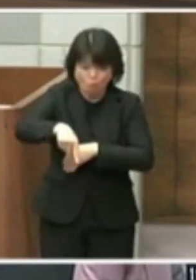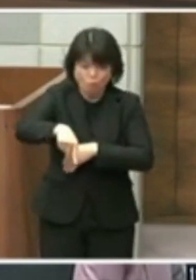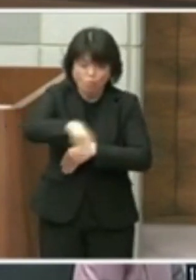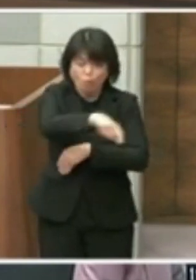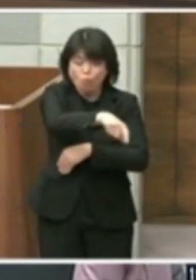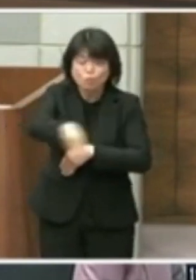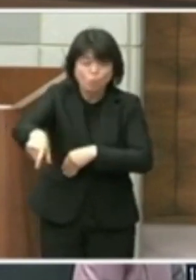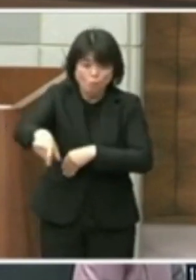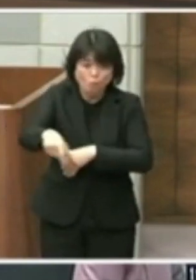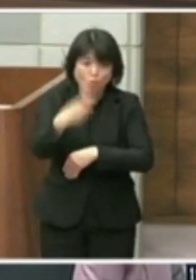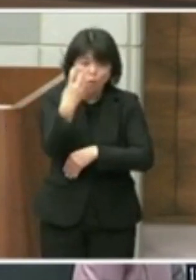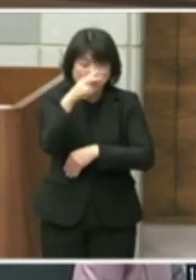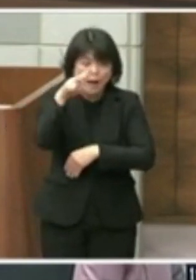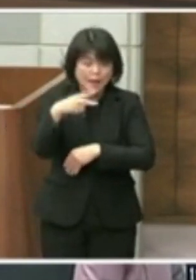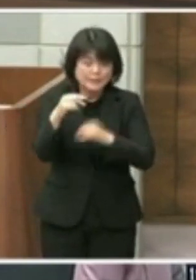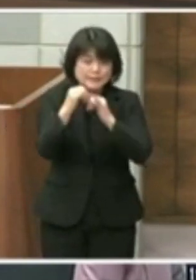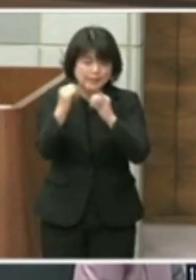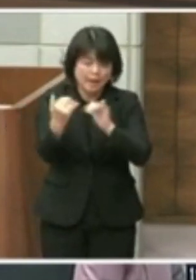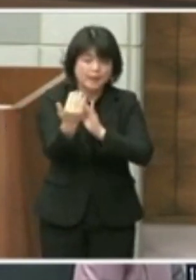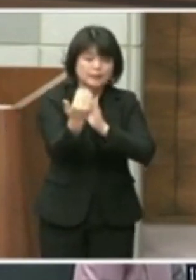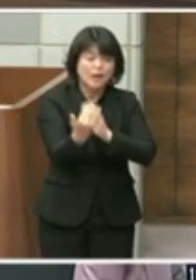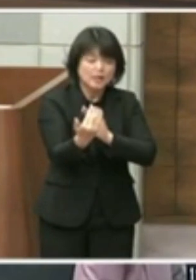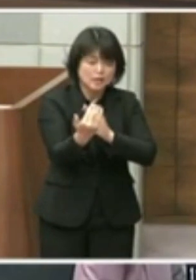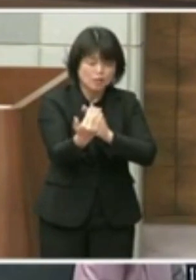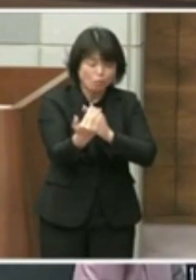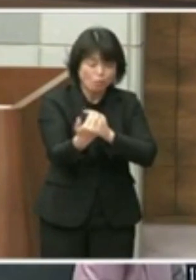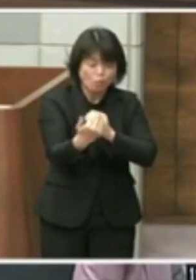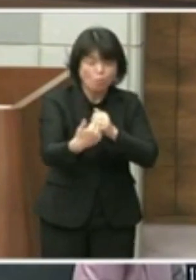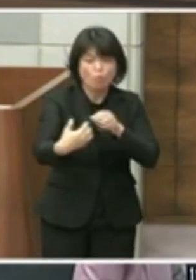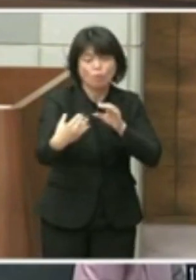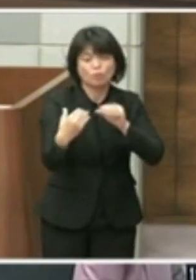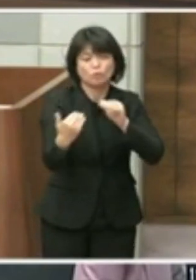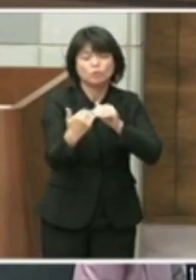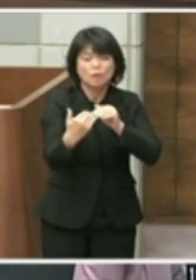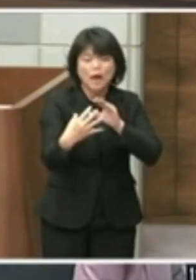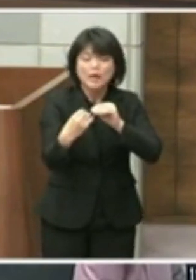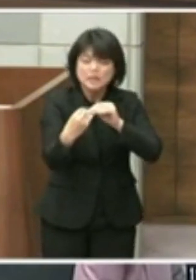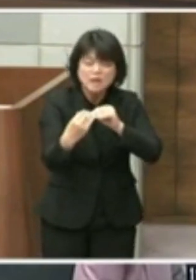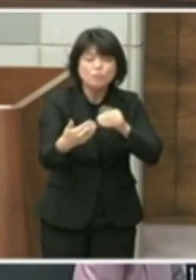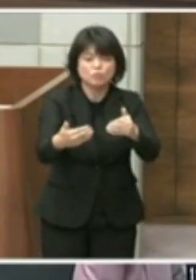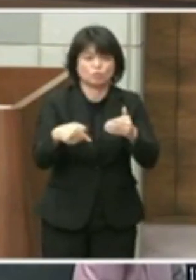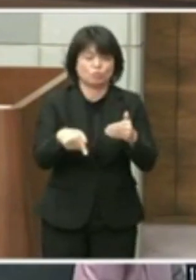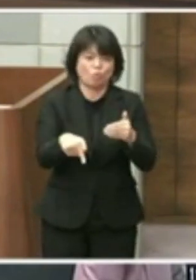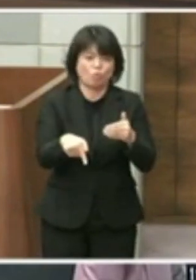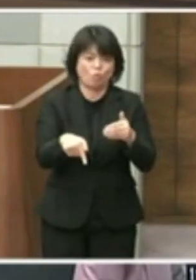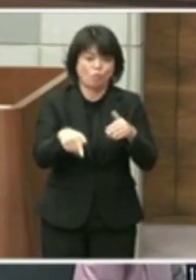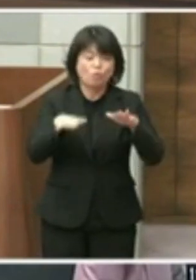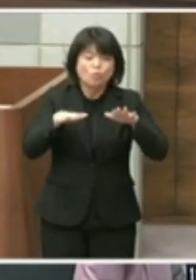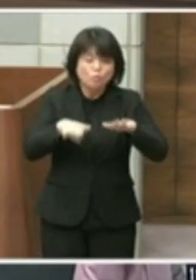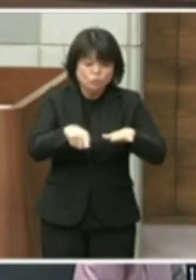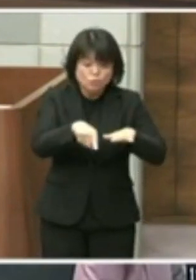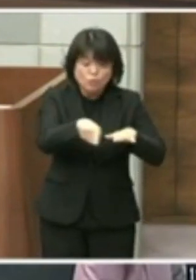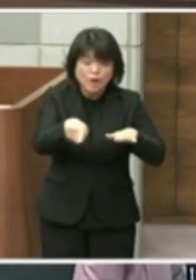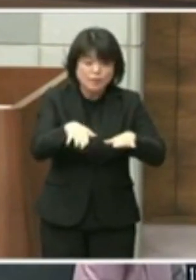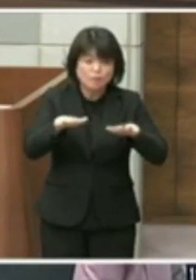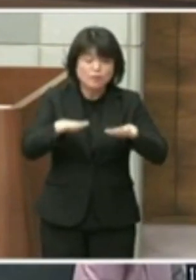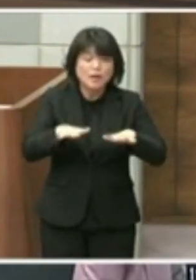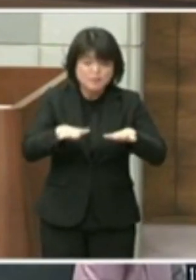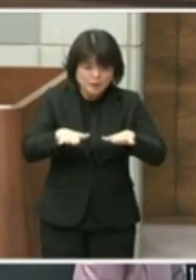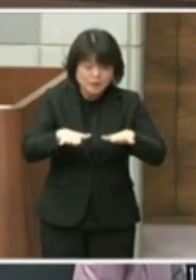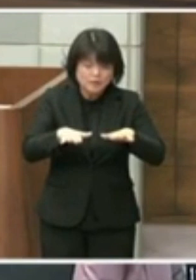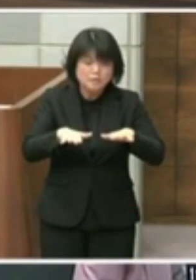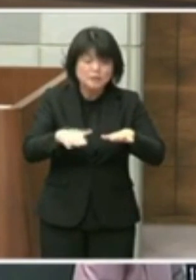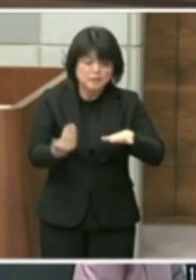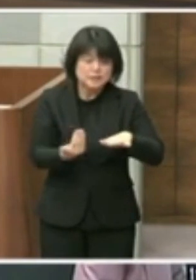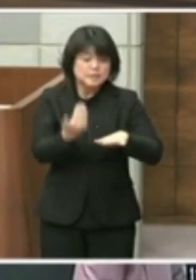者との協議が必要になってくるかなというふうに思うんですけれども、そういったところ現在何か事前の協